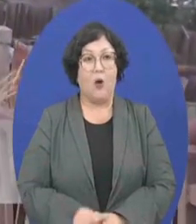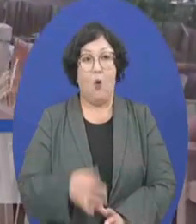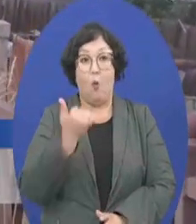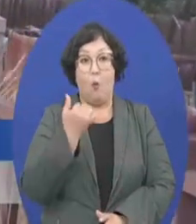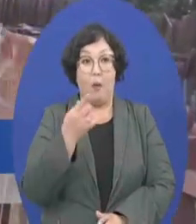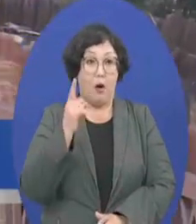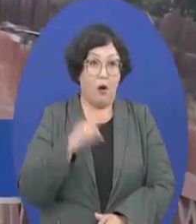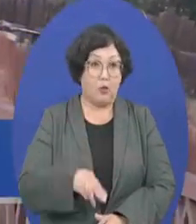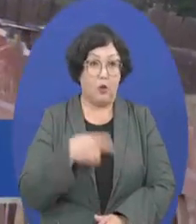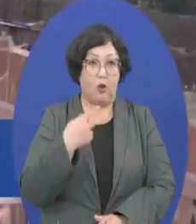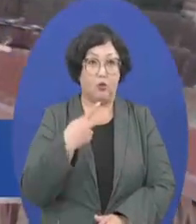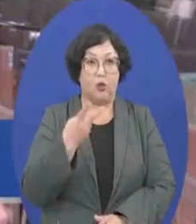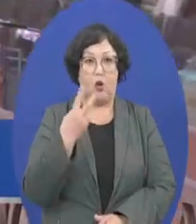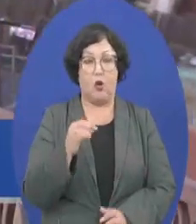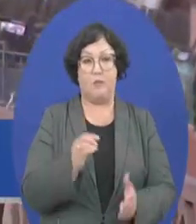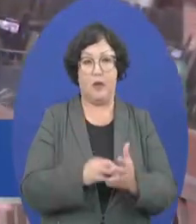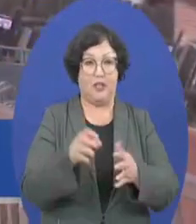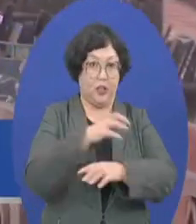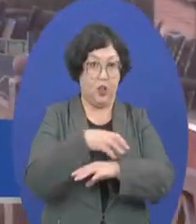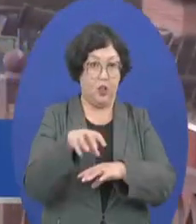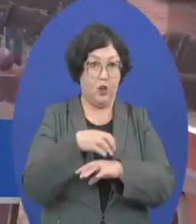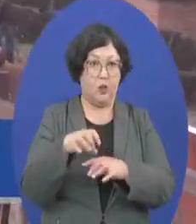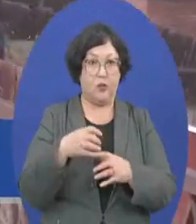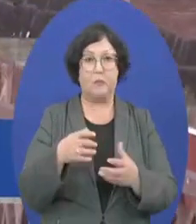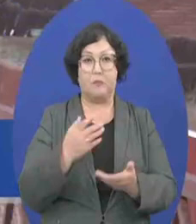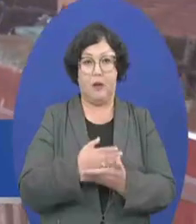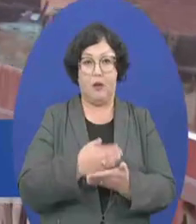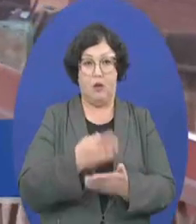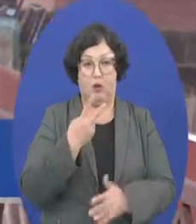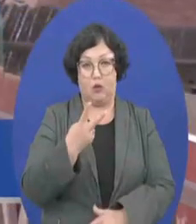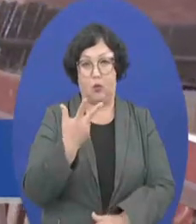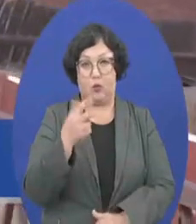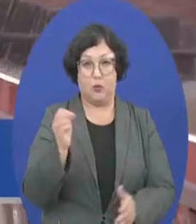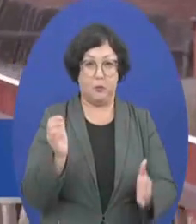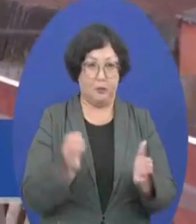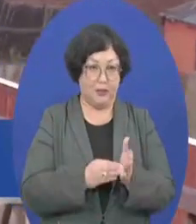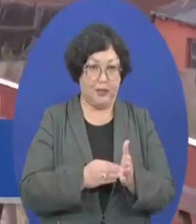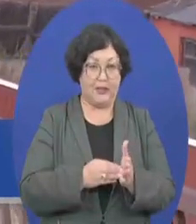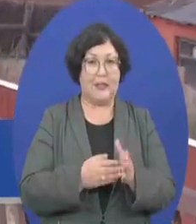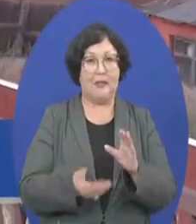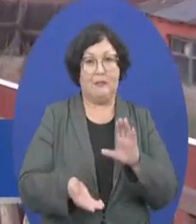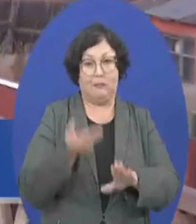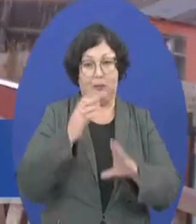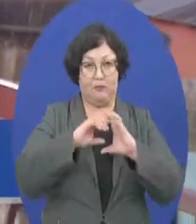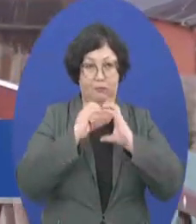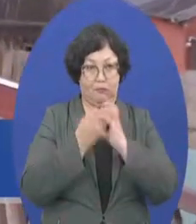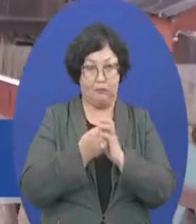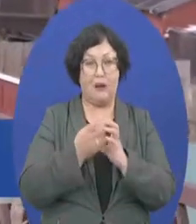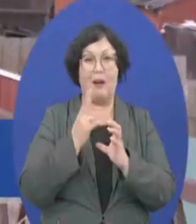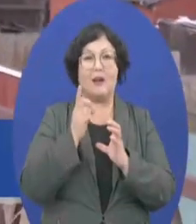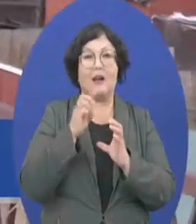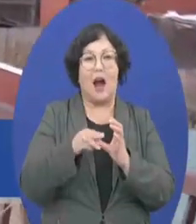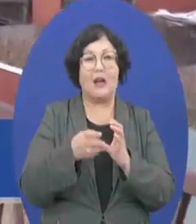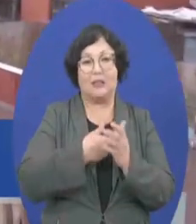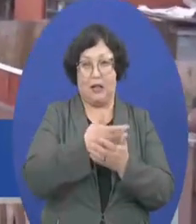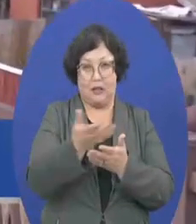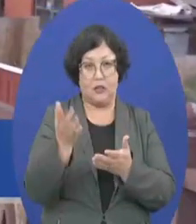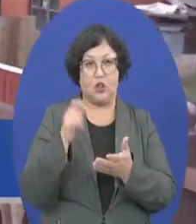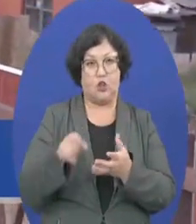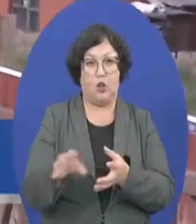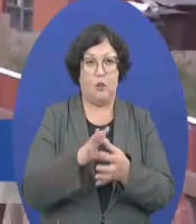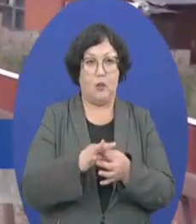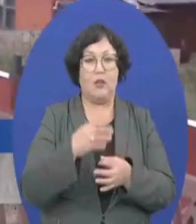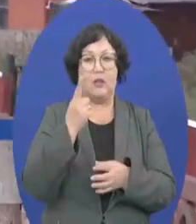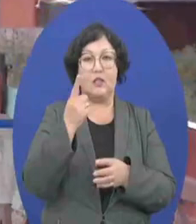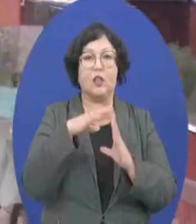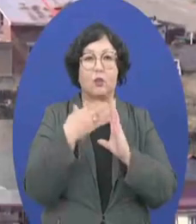Тэгэхээр нийслэл хотод 220,000 гаруй гэр хорооллын үрх байна. Харин 230,000 сайжруулсан түвшний карт тарагдсан. Үүнээс